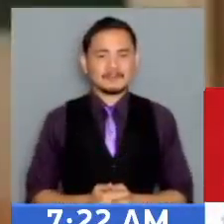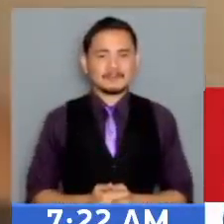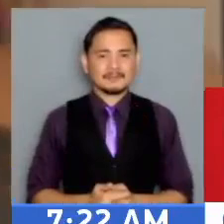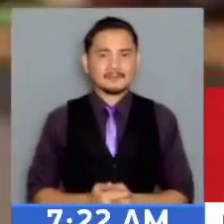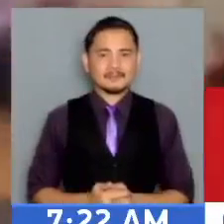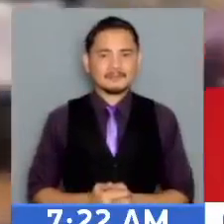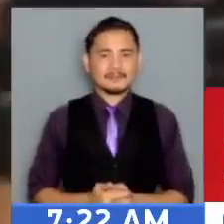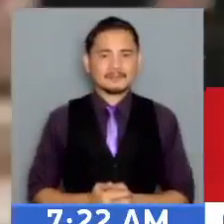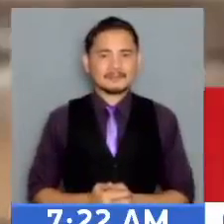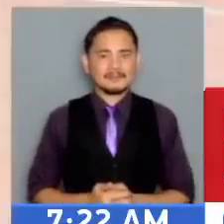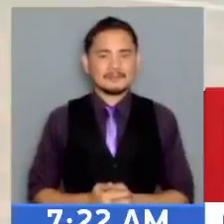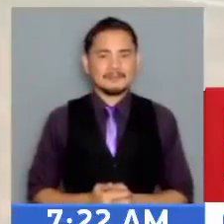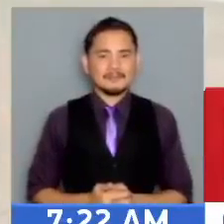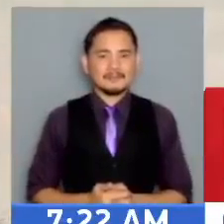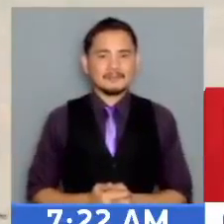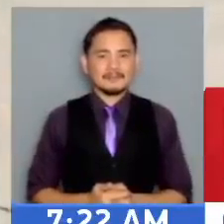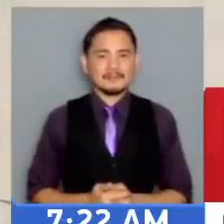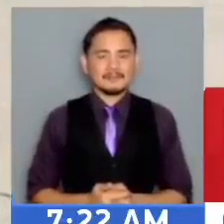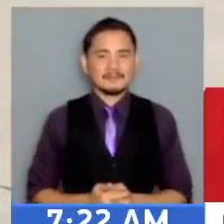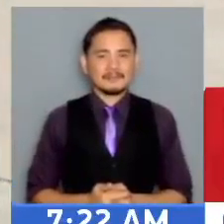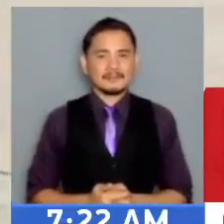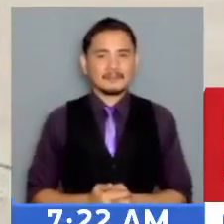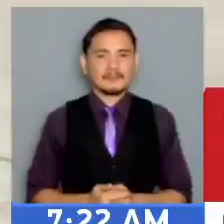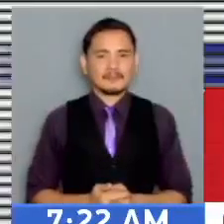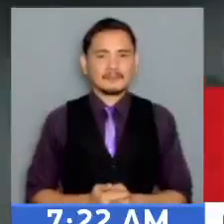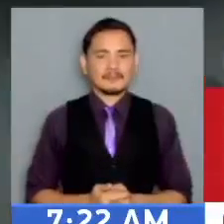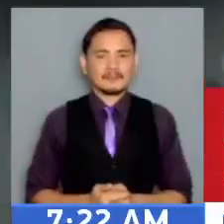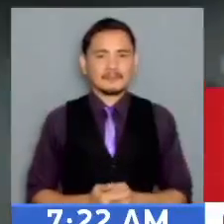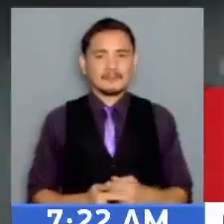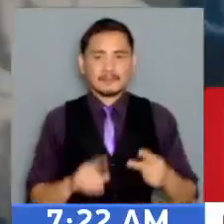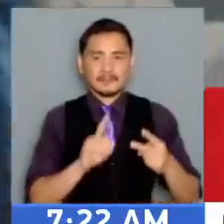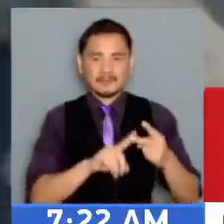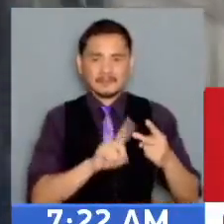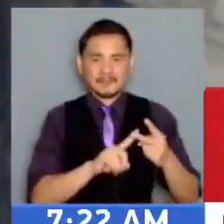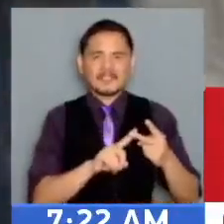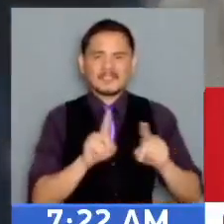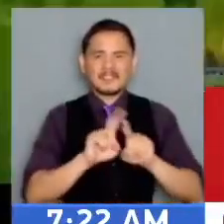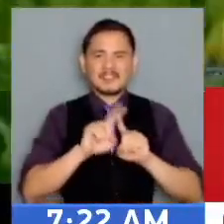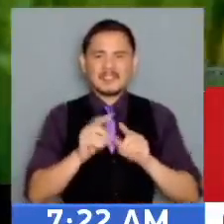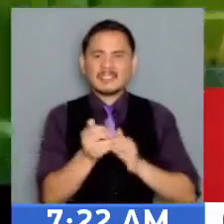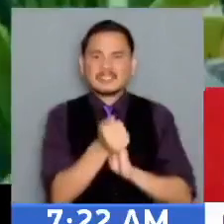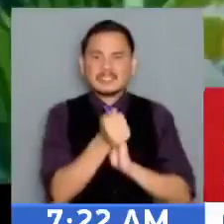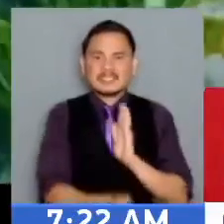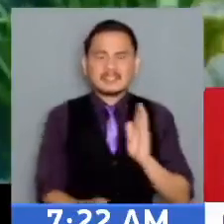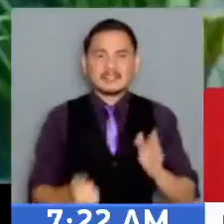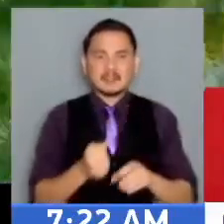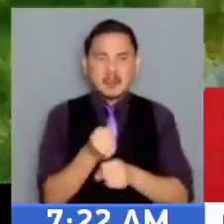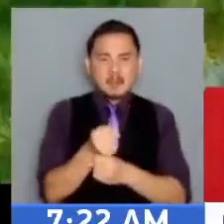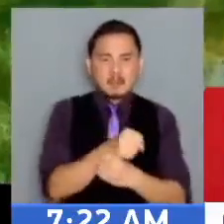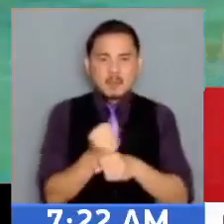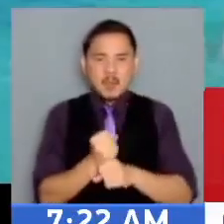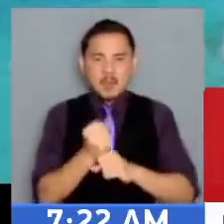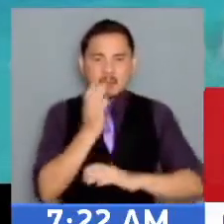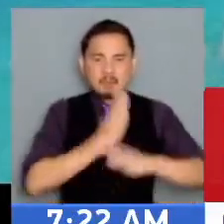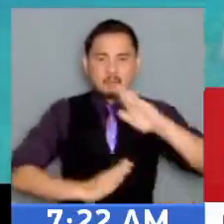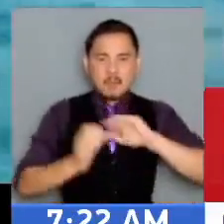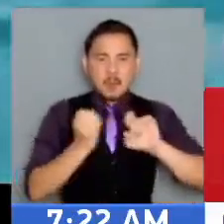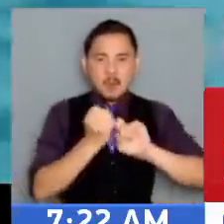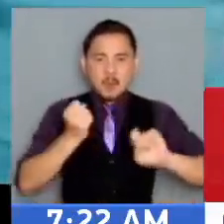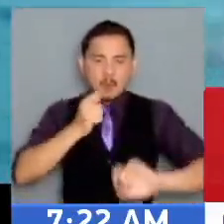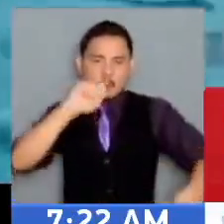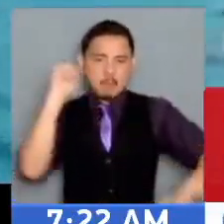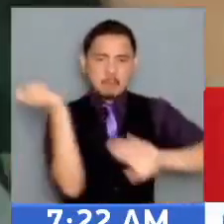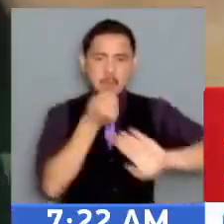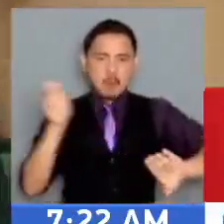Ang marksman, motocross champ, ace pilot, at kuya ni na Big Bert at Little